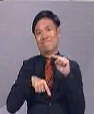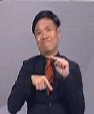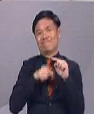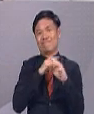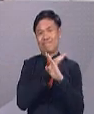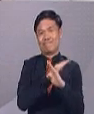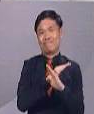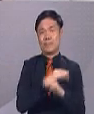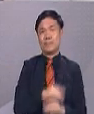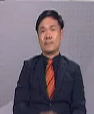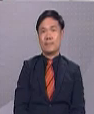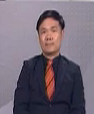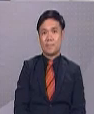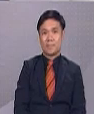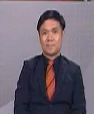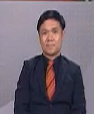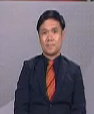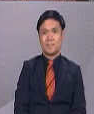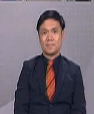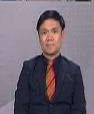Abu Zamil.